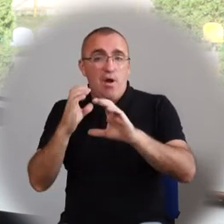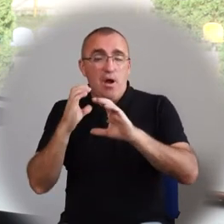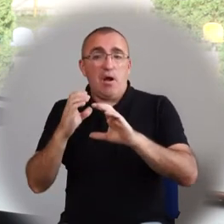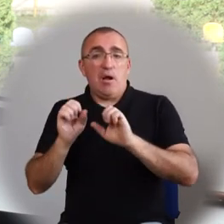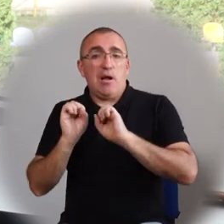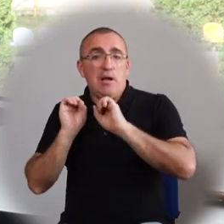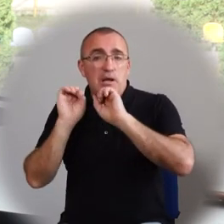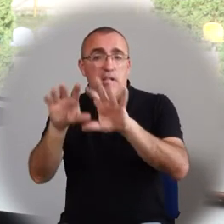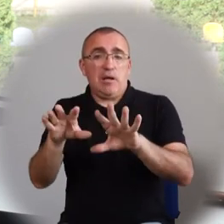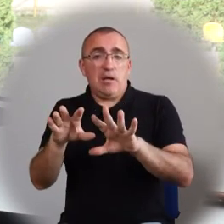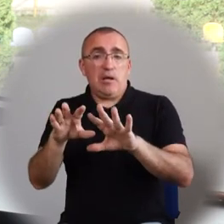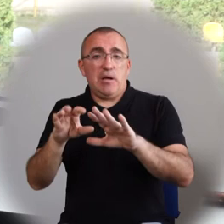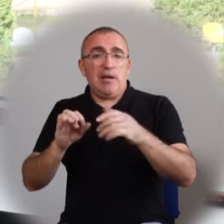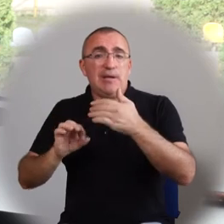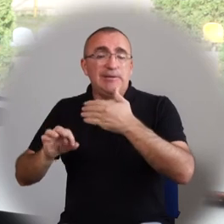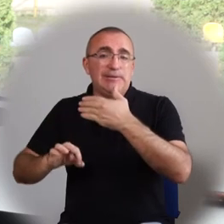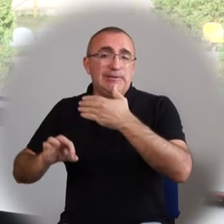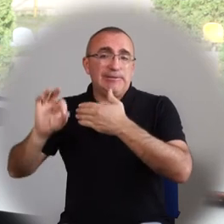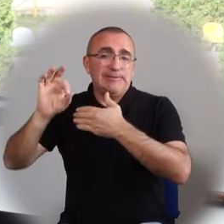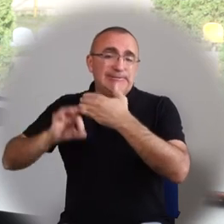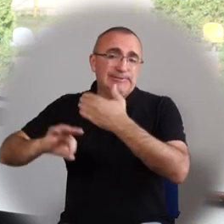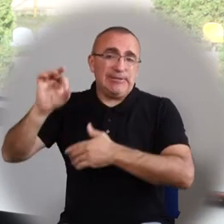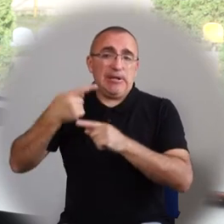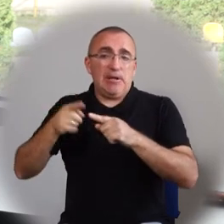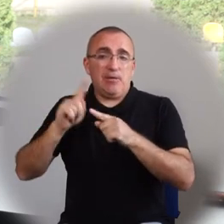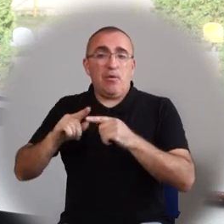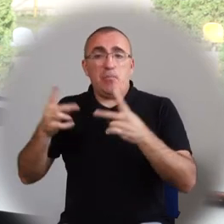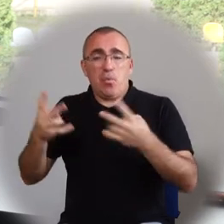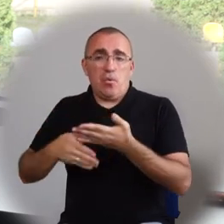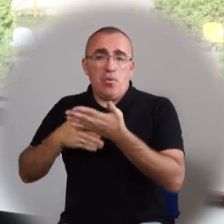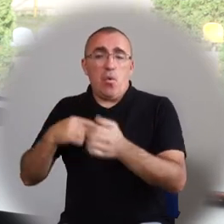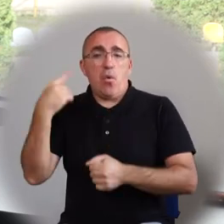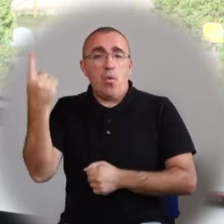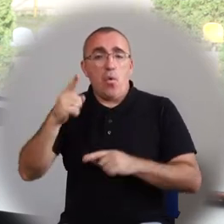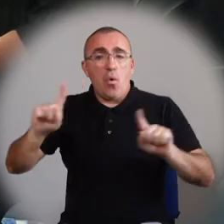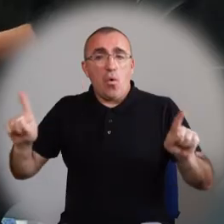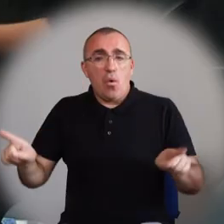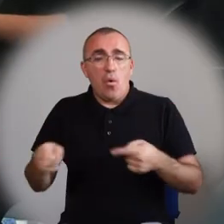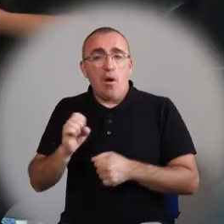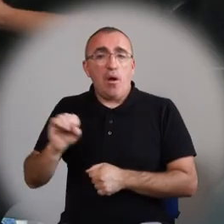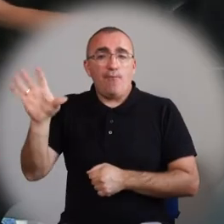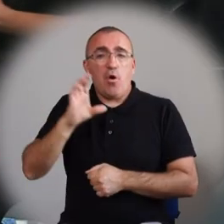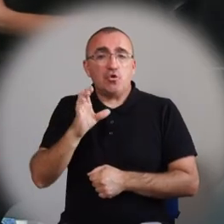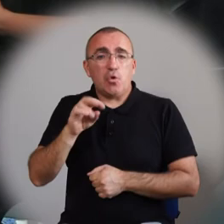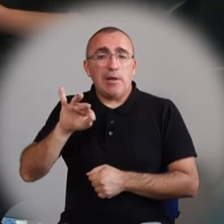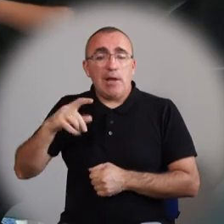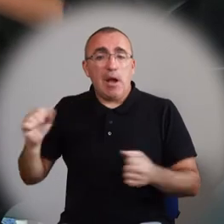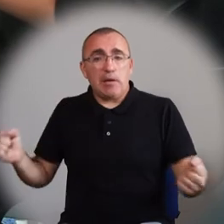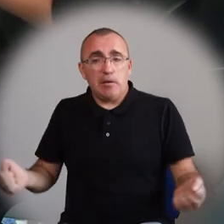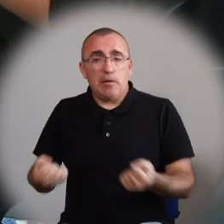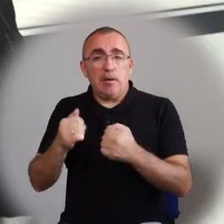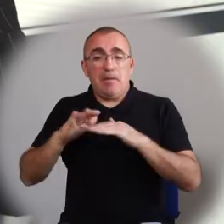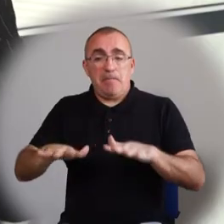зібрали вантаж, який йде на схід для наших військових, оскільки вони потребують допомоги. Обласна організація